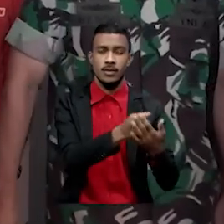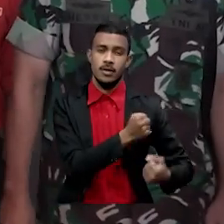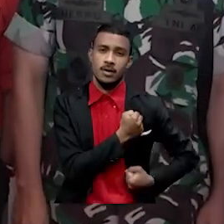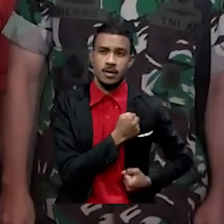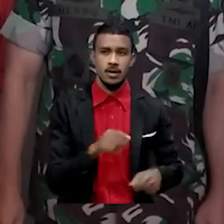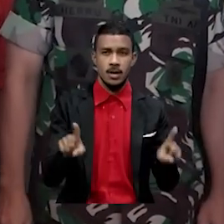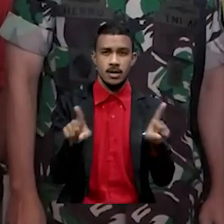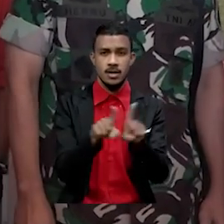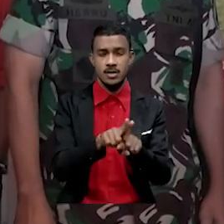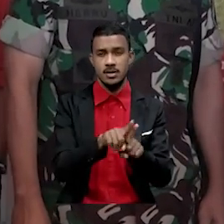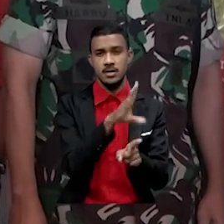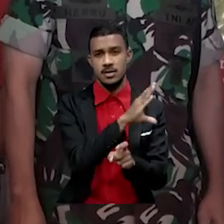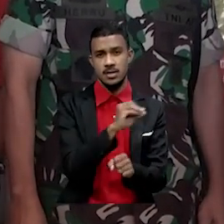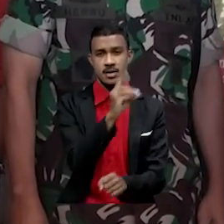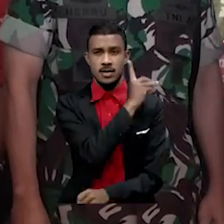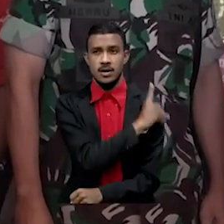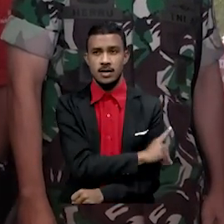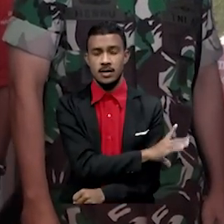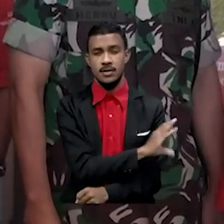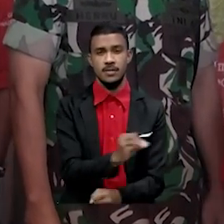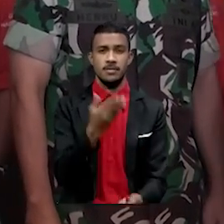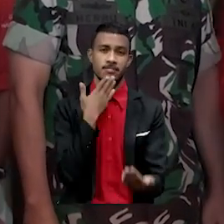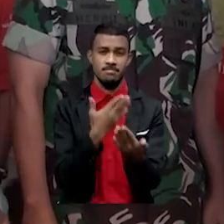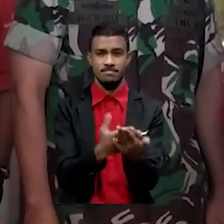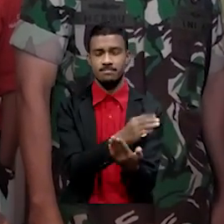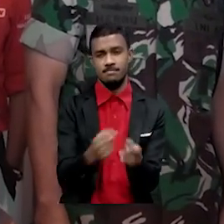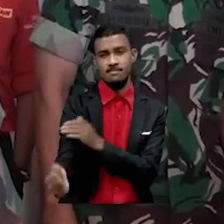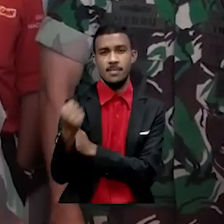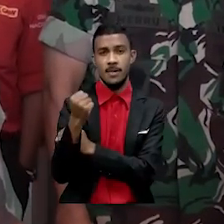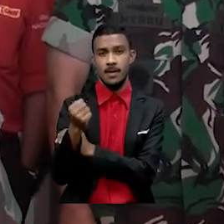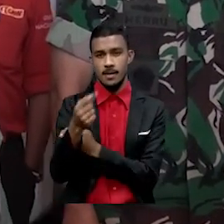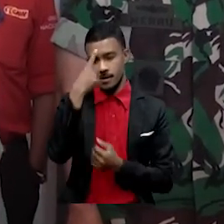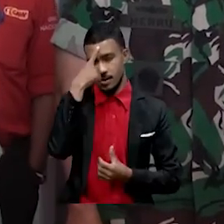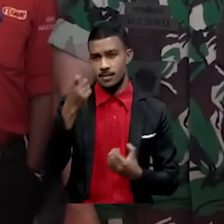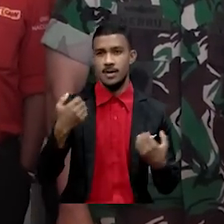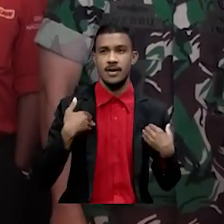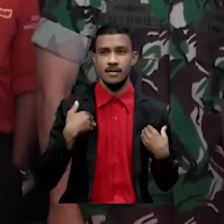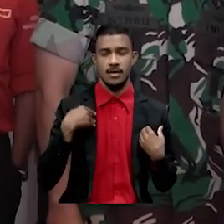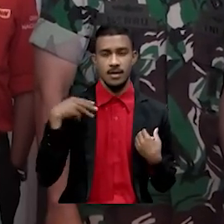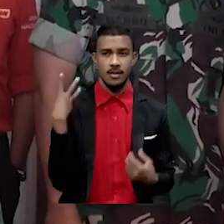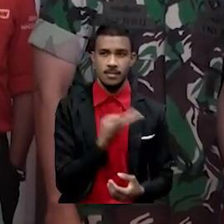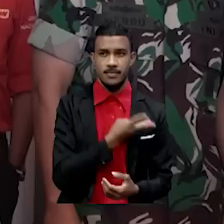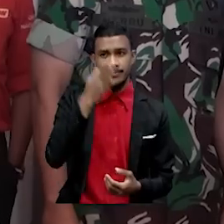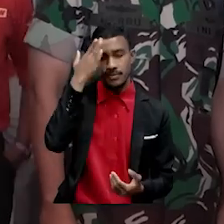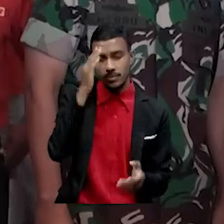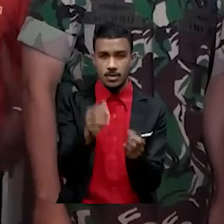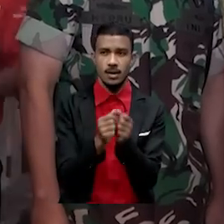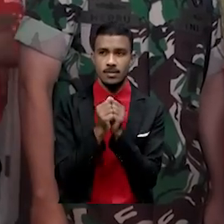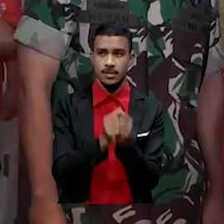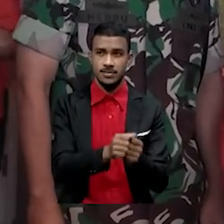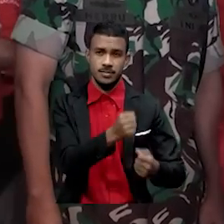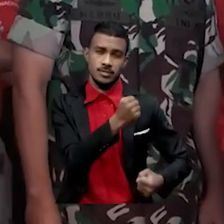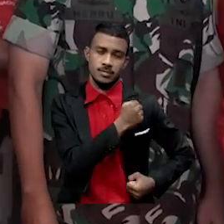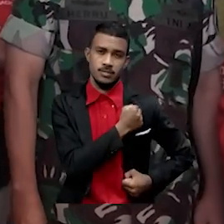tentara atau angkatan kerja yang sangat kuat karena apa itu keinginan kami bersama kalau valentiel